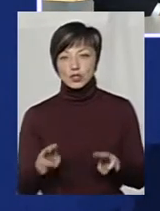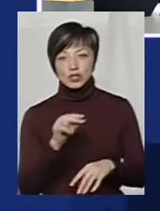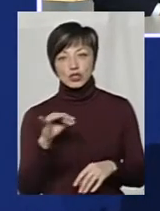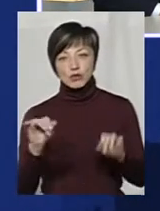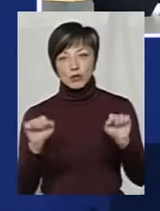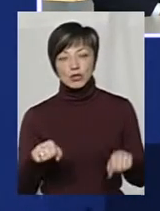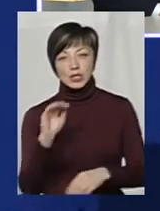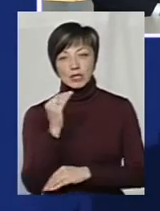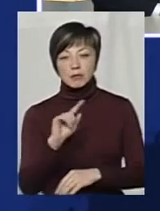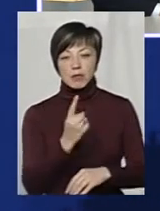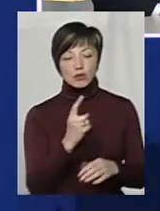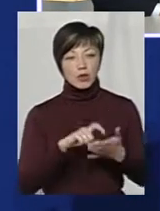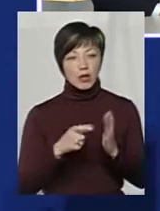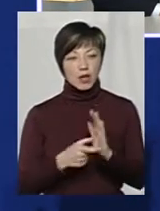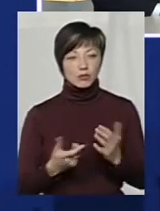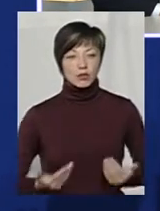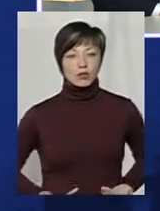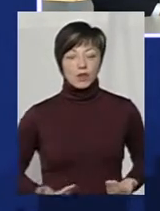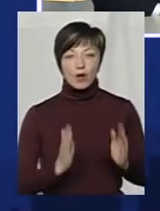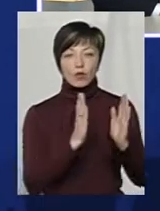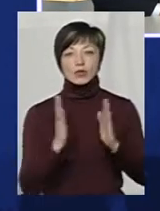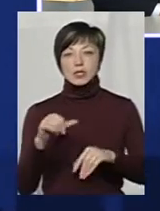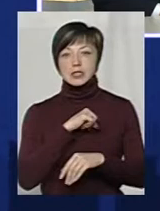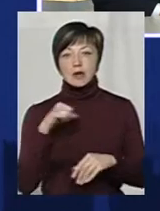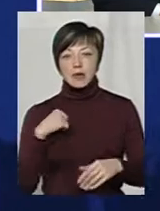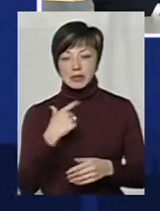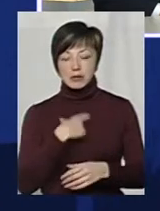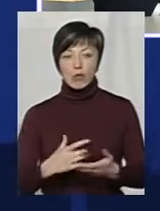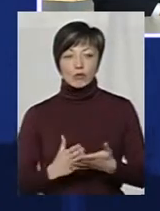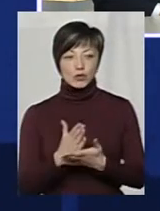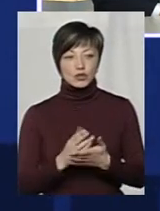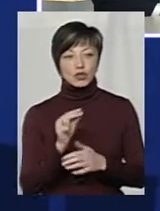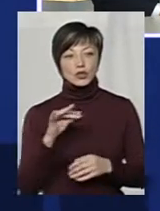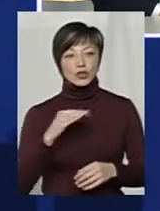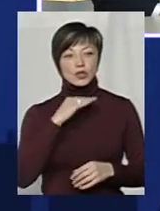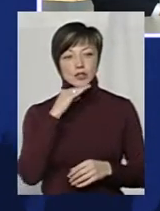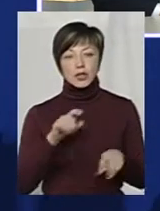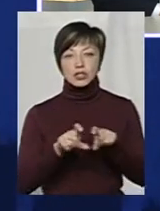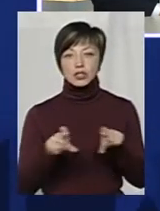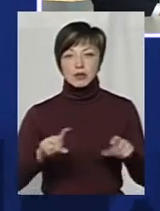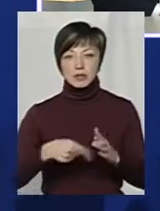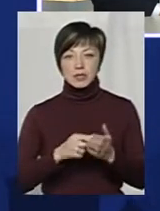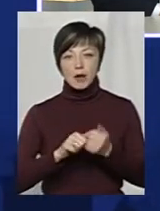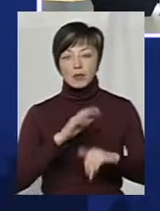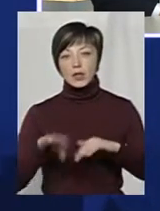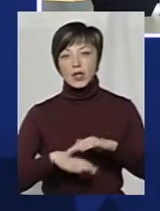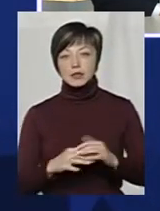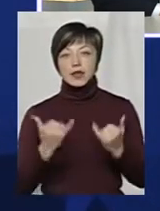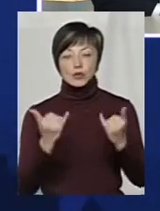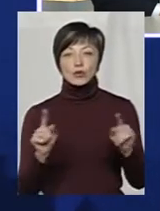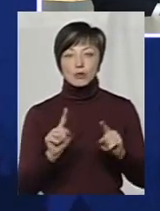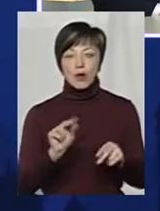може дитина з першого класу, якщо проживає в гуртожитку, сама себе обслужити? Чи достатньо шкіл в місті Кам'янець-Подільському для того,